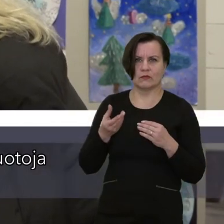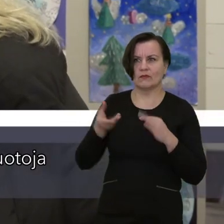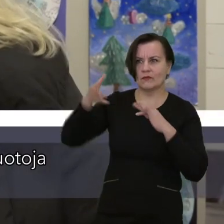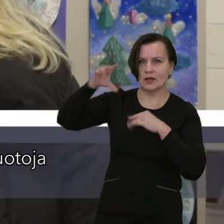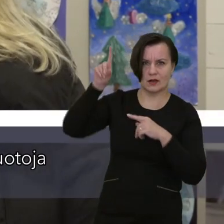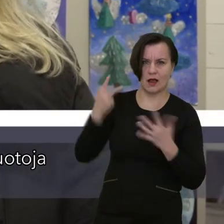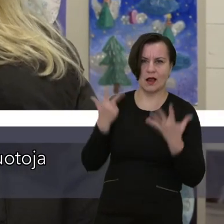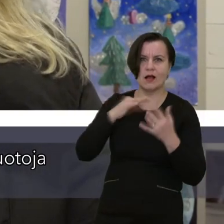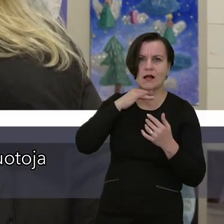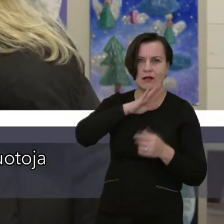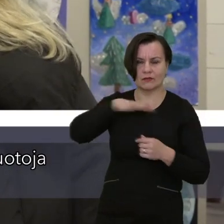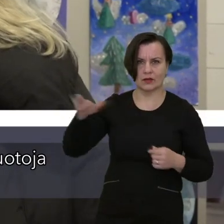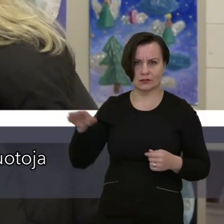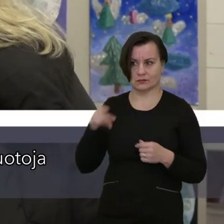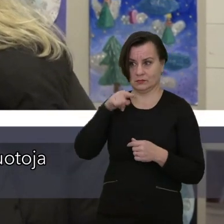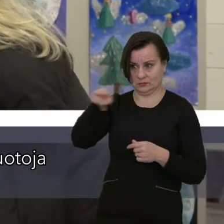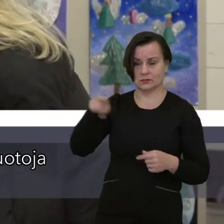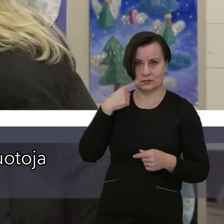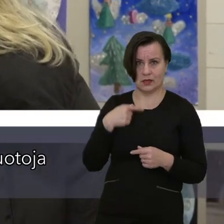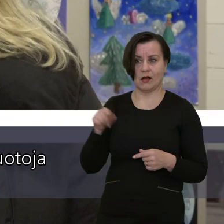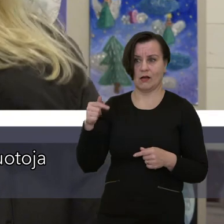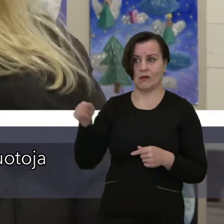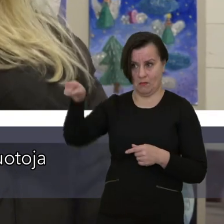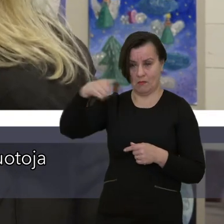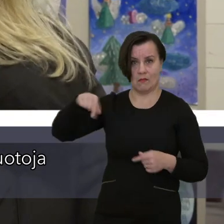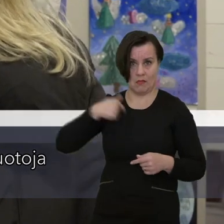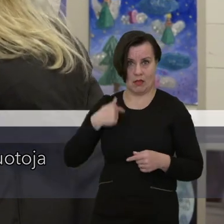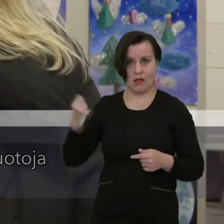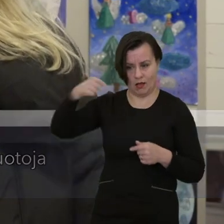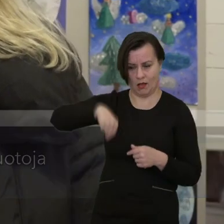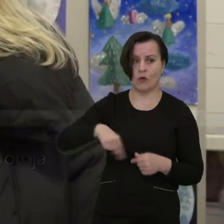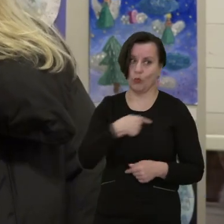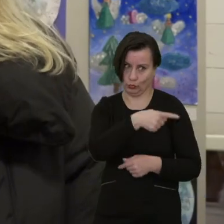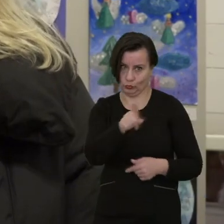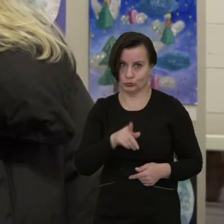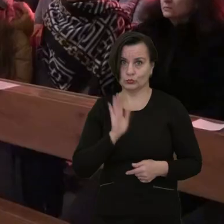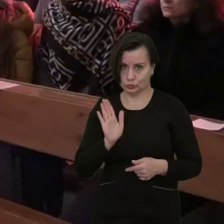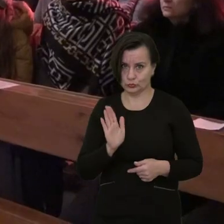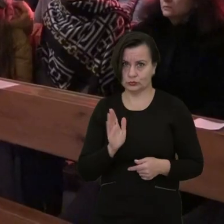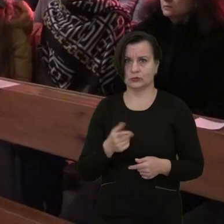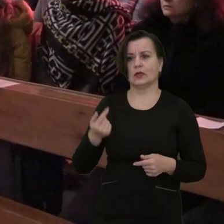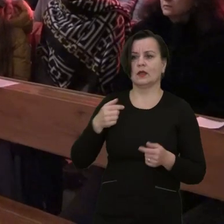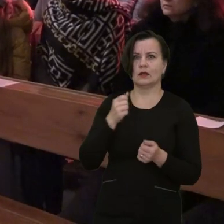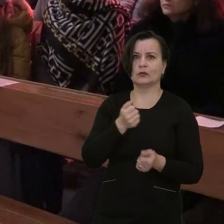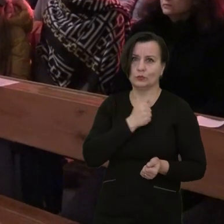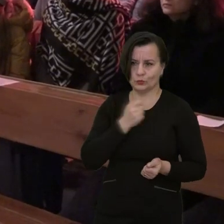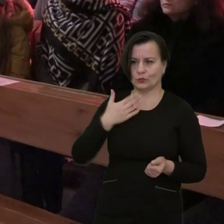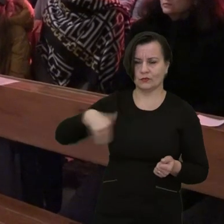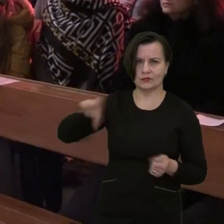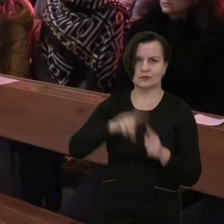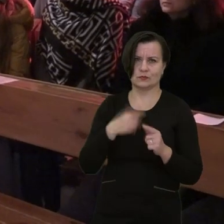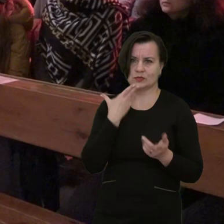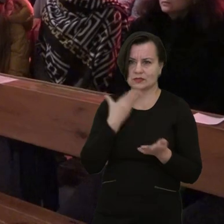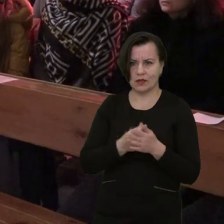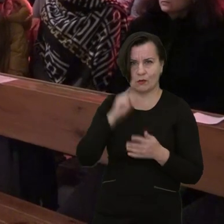aštuntokai. Jie sako, vis dėlto mes ateisim, o jūs ar būsit, nes vis dėlto turim